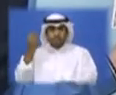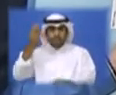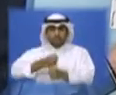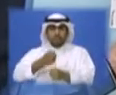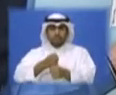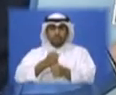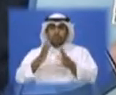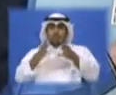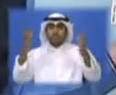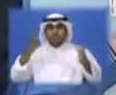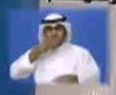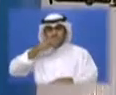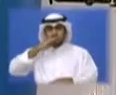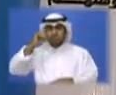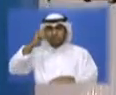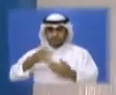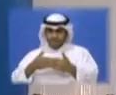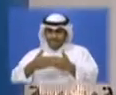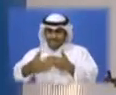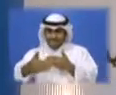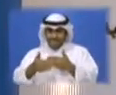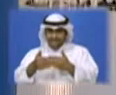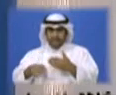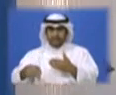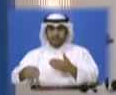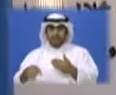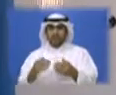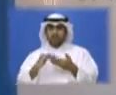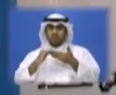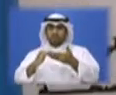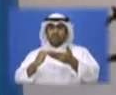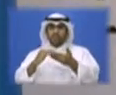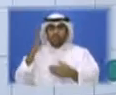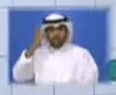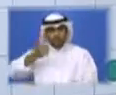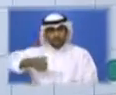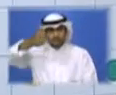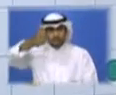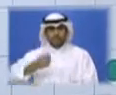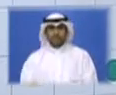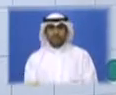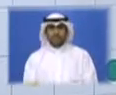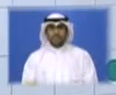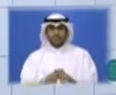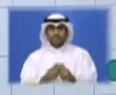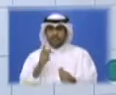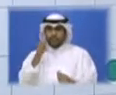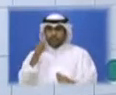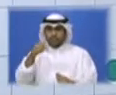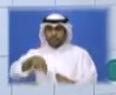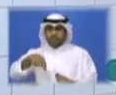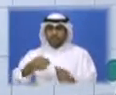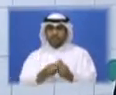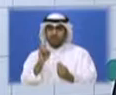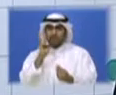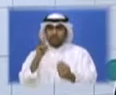عليها وزارة الصحة في الفترة القادمة لذوي الاحتياجات الخاصة. هو مشروع التكامل العلاجي أو اللي